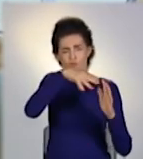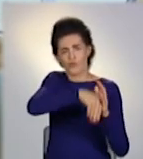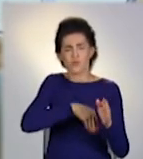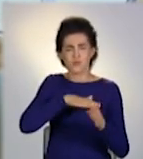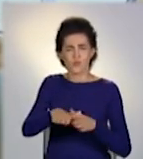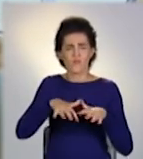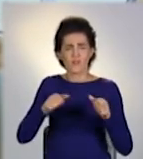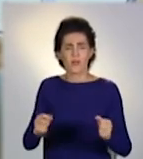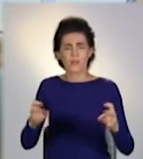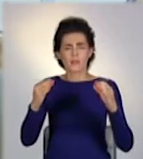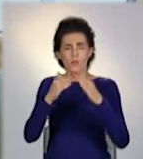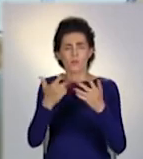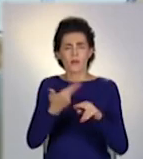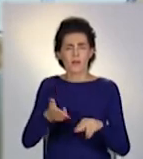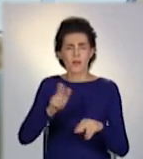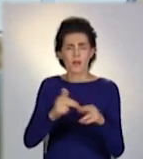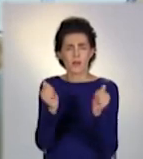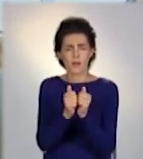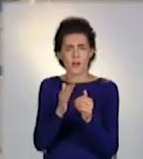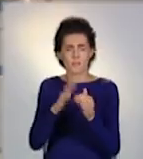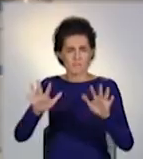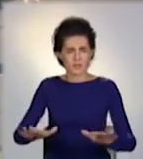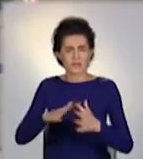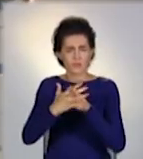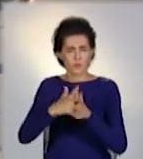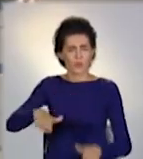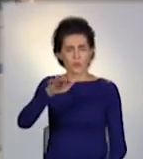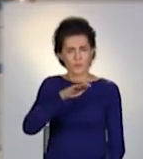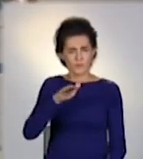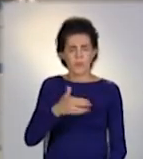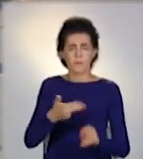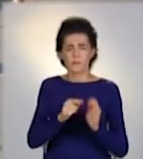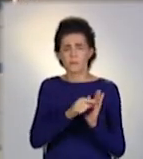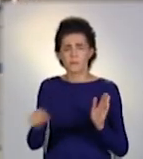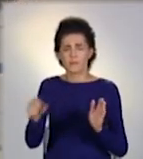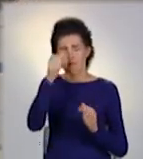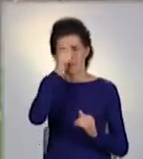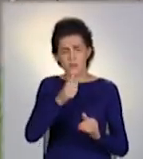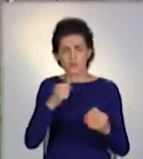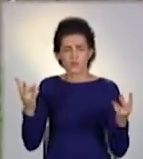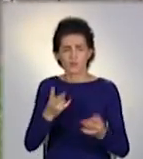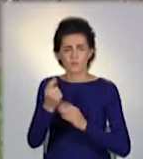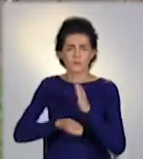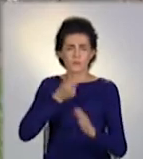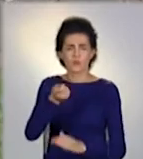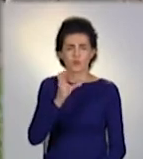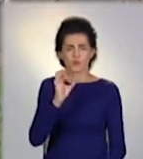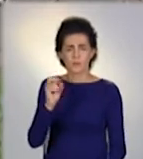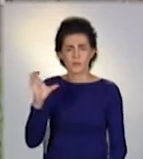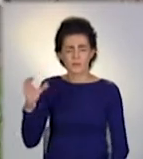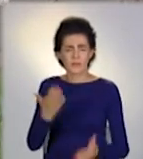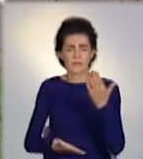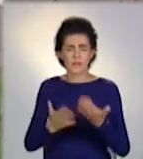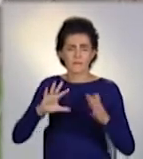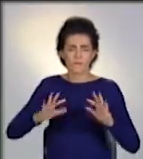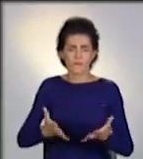власність на будинки, які розташовані в сільській місцевості. Крім того, впродовж місяця варто звернутися до соцпрацівників, якщо в